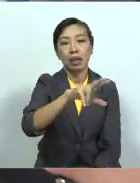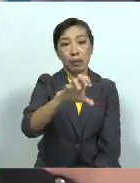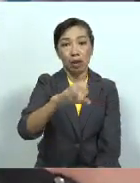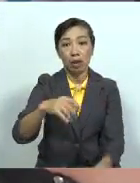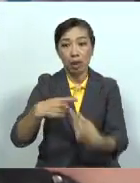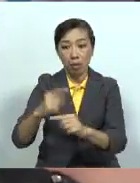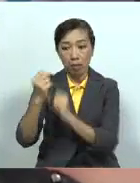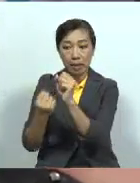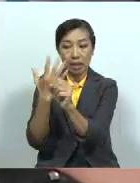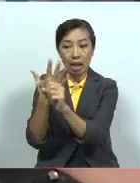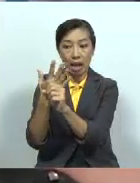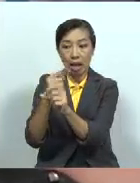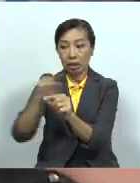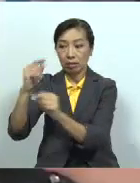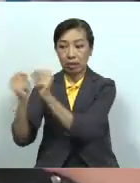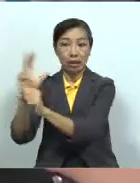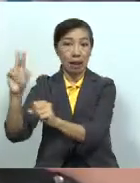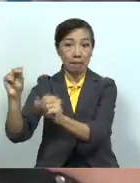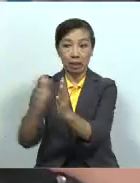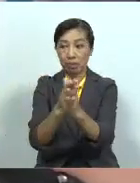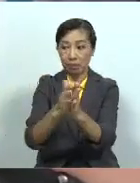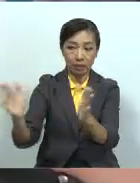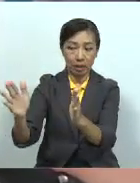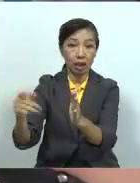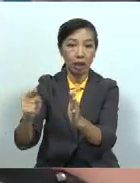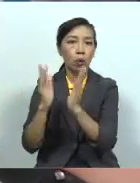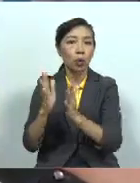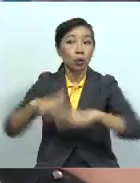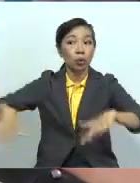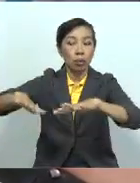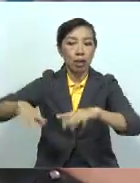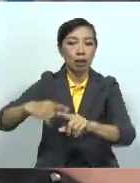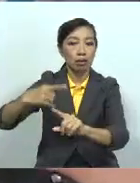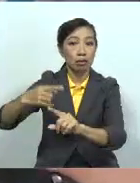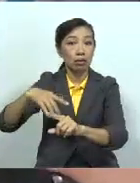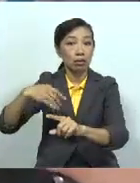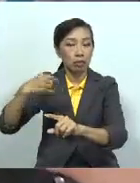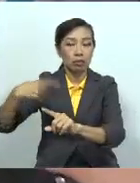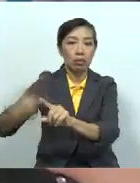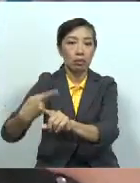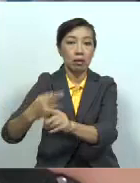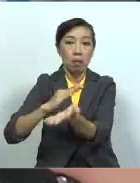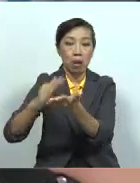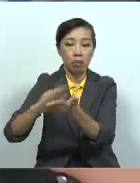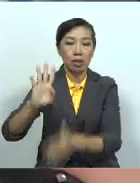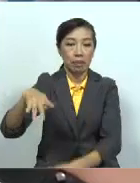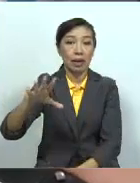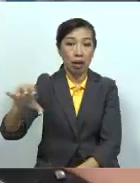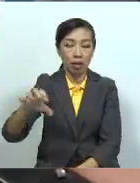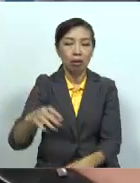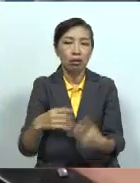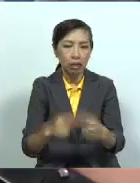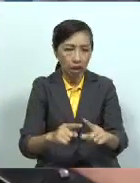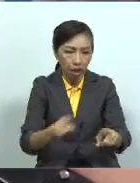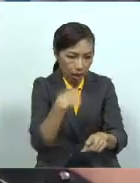งปีที่30เนี่ยถ้าคนทั่วไปลูกค้าทั่วไปก็จะผ่อนประมาณ 4,500 บาทต่อเดือนแล้วก็ถ้าเกิด